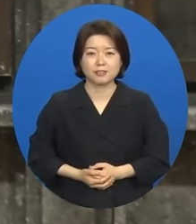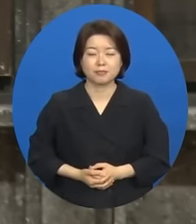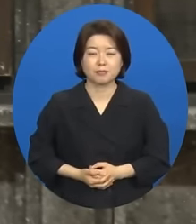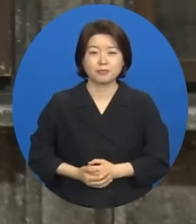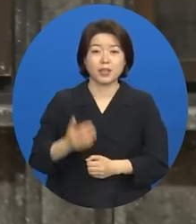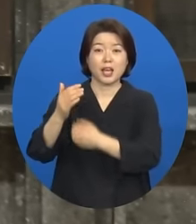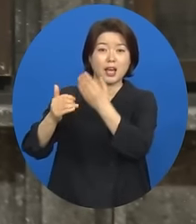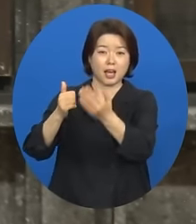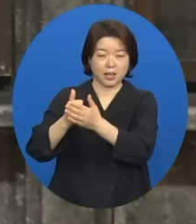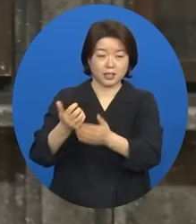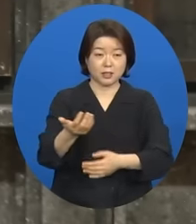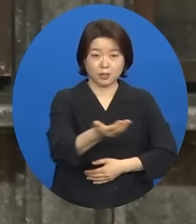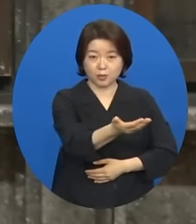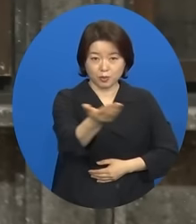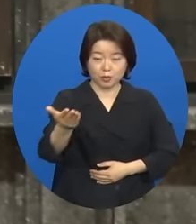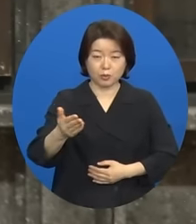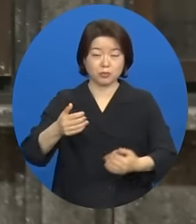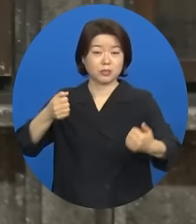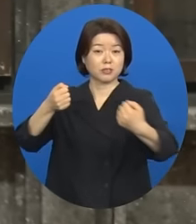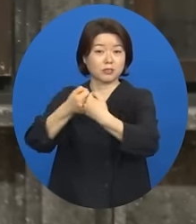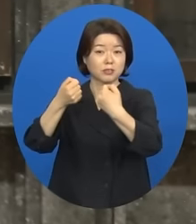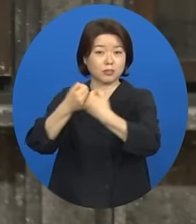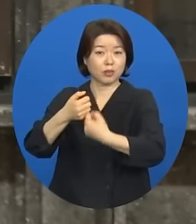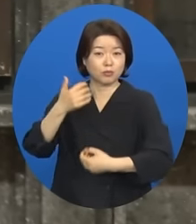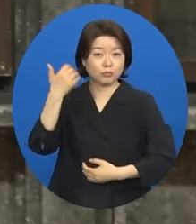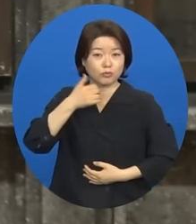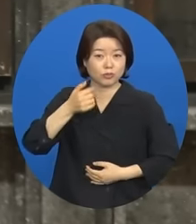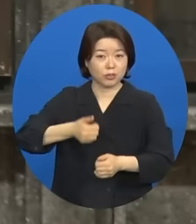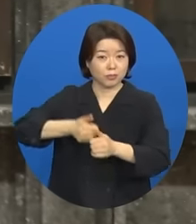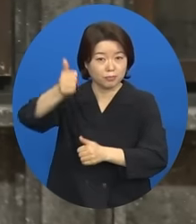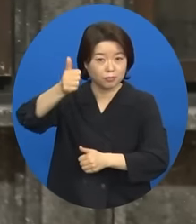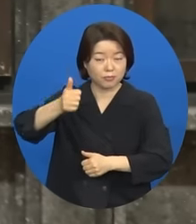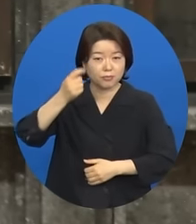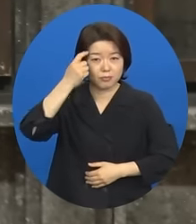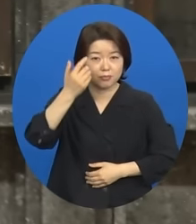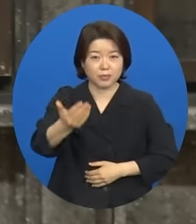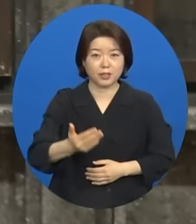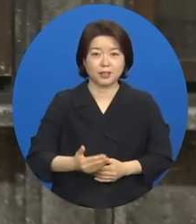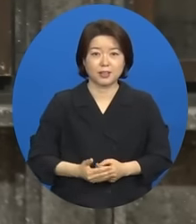하나님과 여러분이 싸우면 누가 이기십니까?